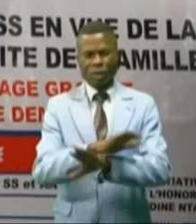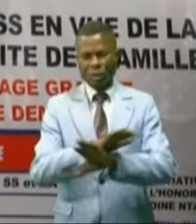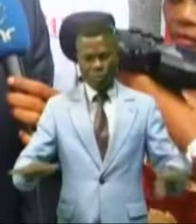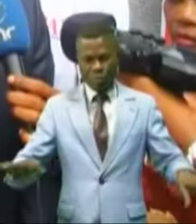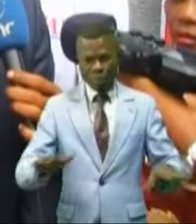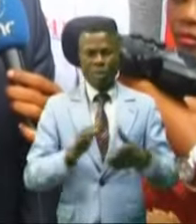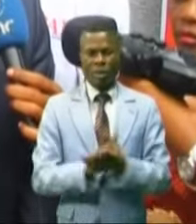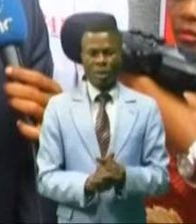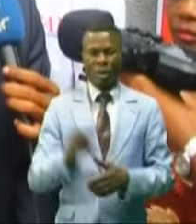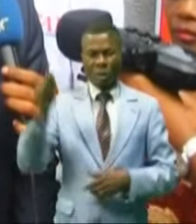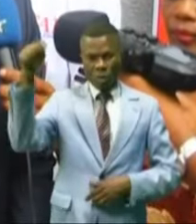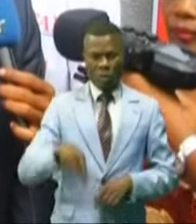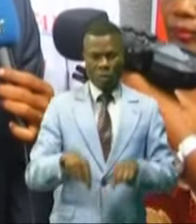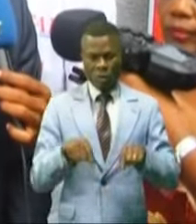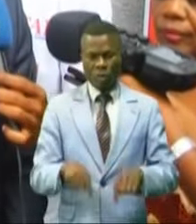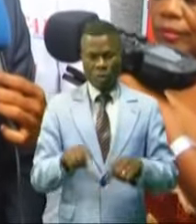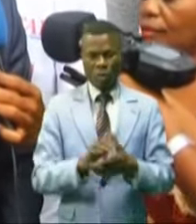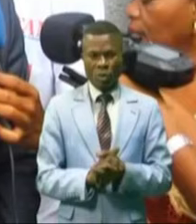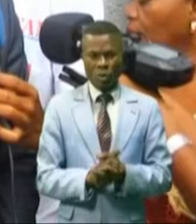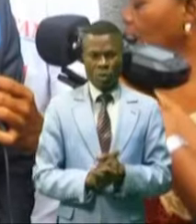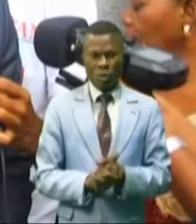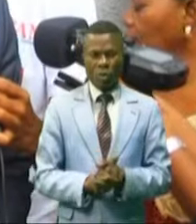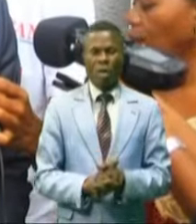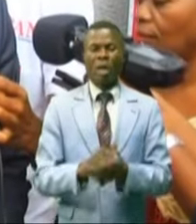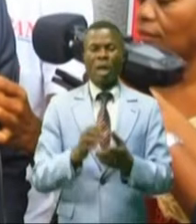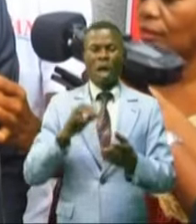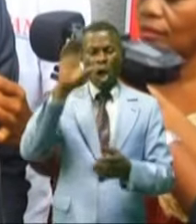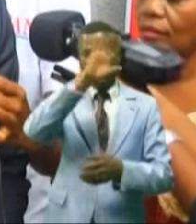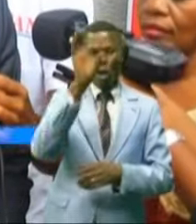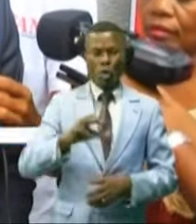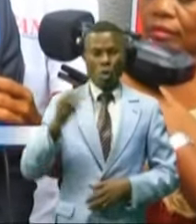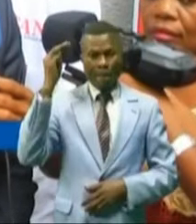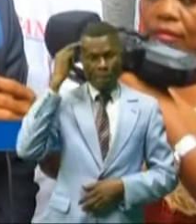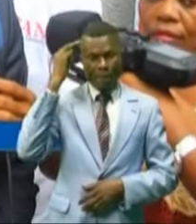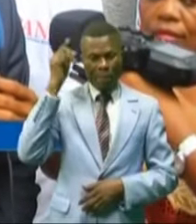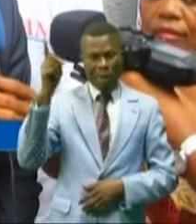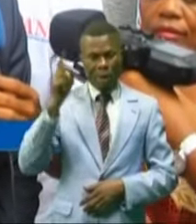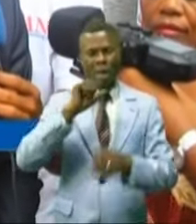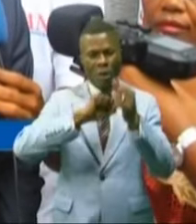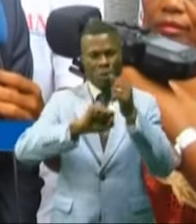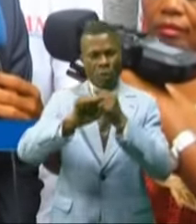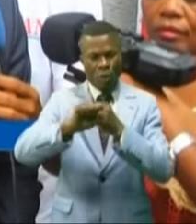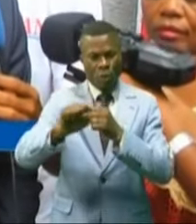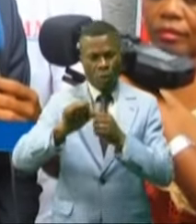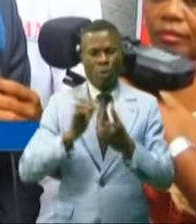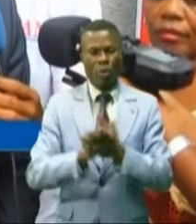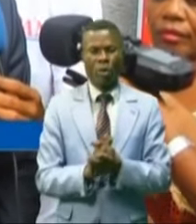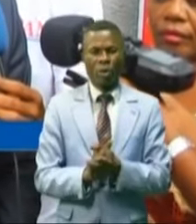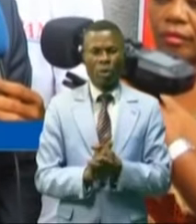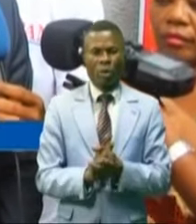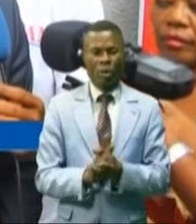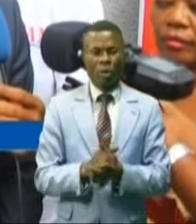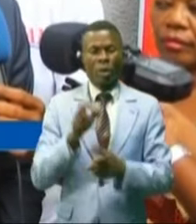sommes ici à la paroisse Don Bosco pour sensibiliser